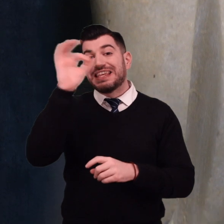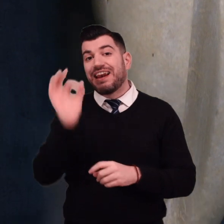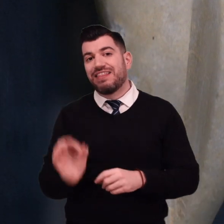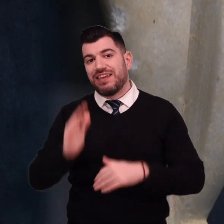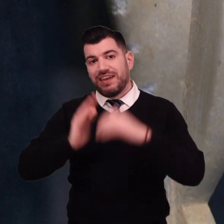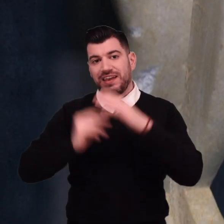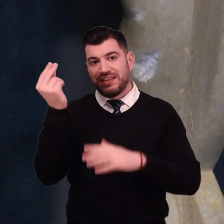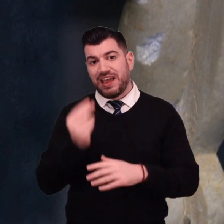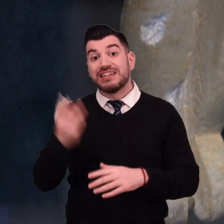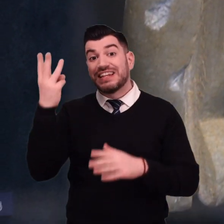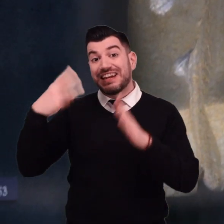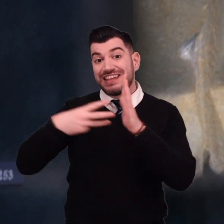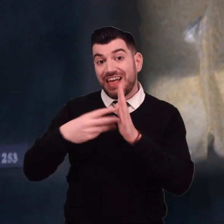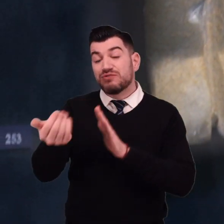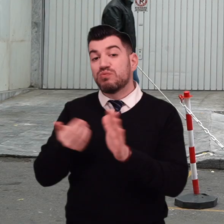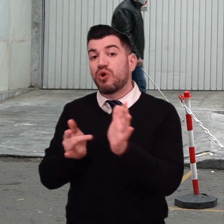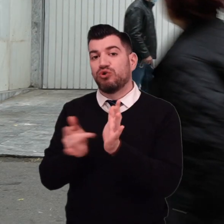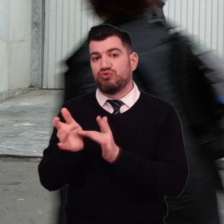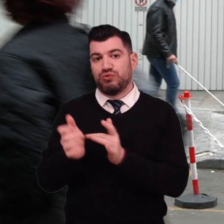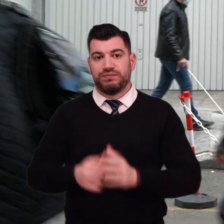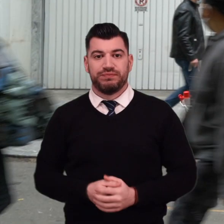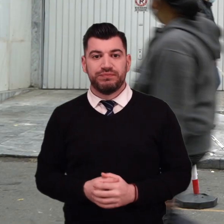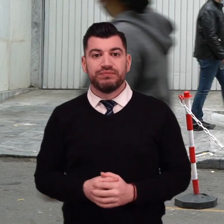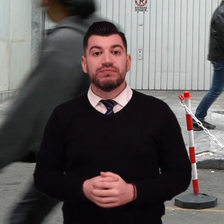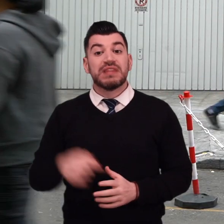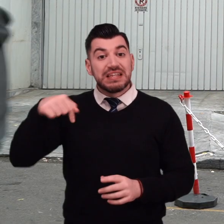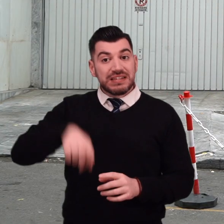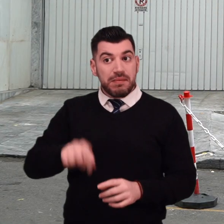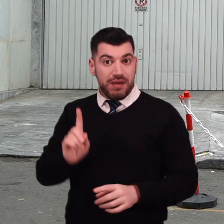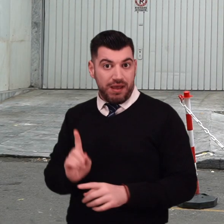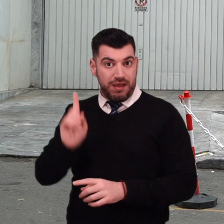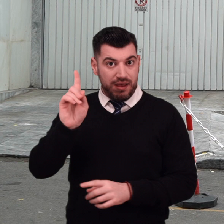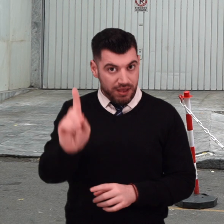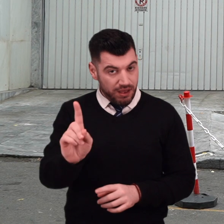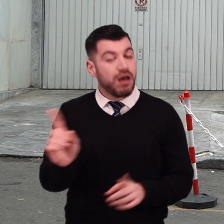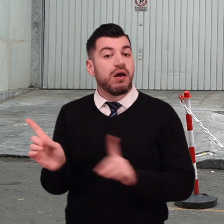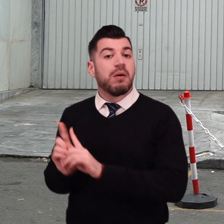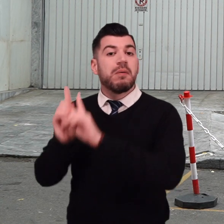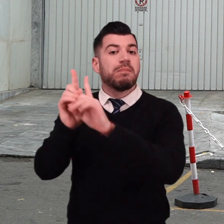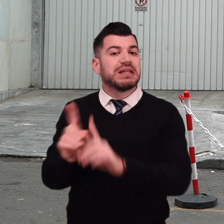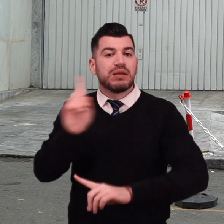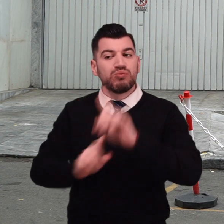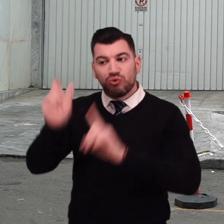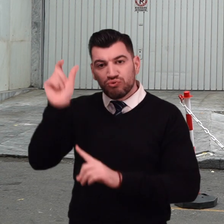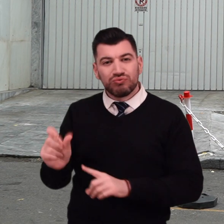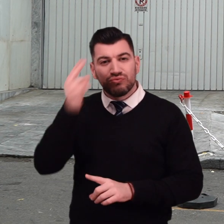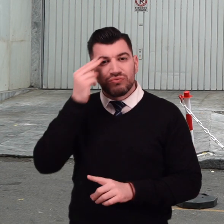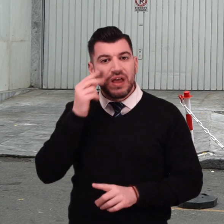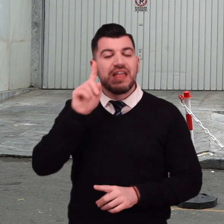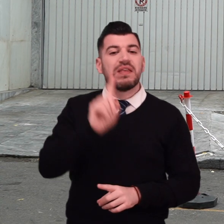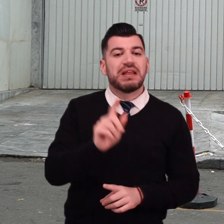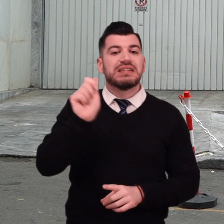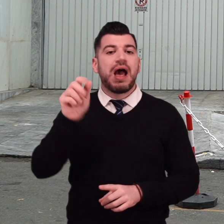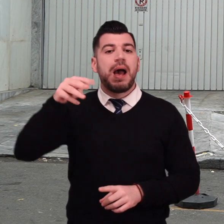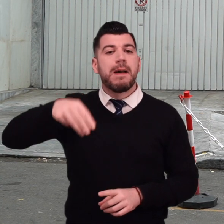τέχνη της 3ης χιλιετίας π.Χ. Στη σημερινή επίσκεψή μας στο μουσείο θα είναι μαζί και ο Δημήτρης